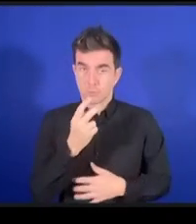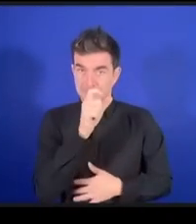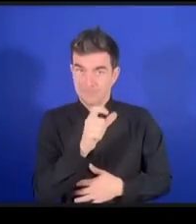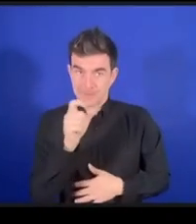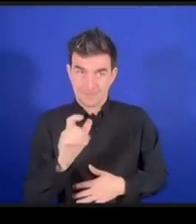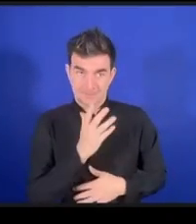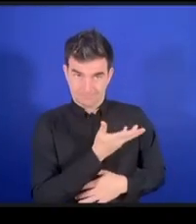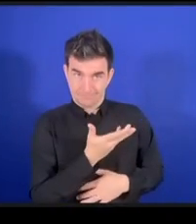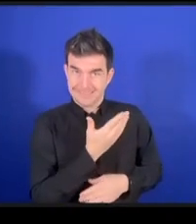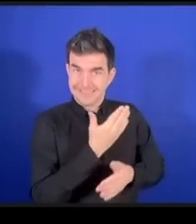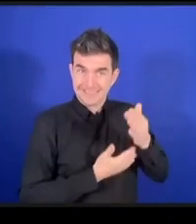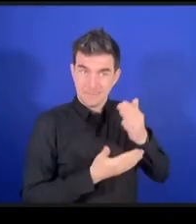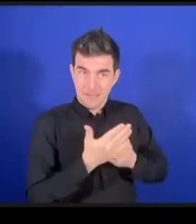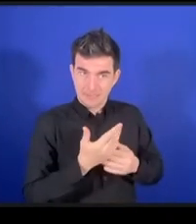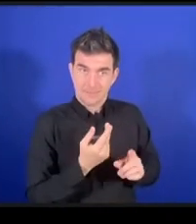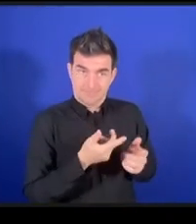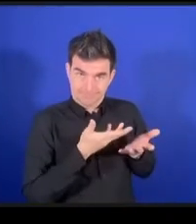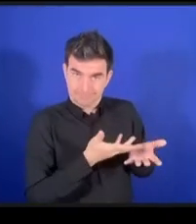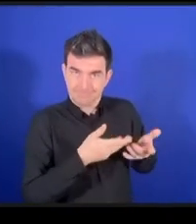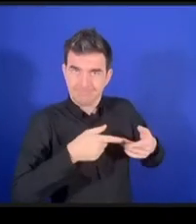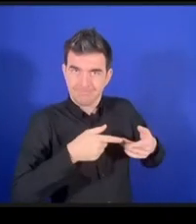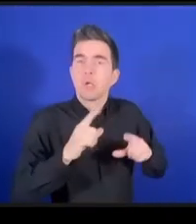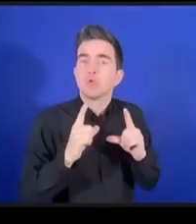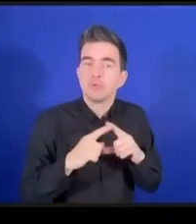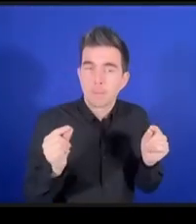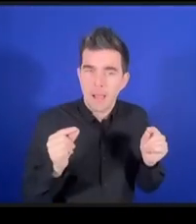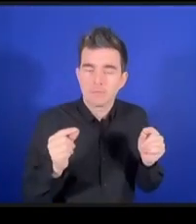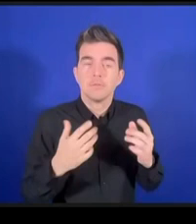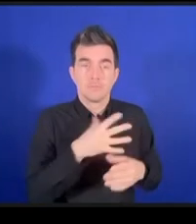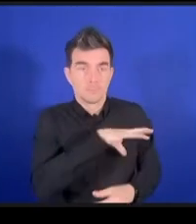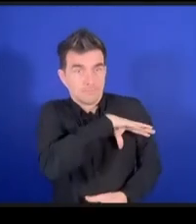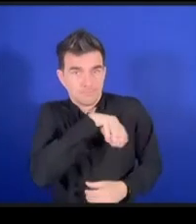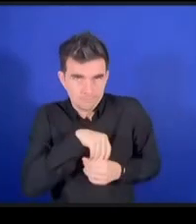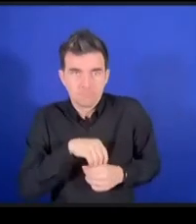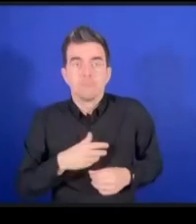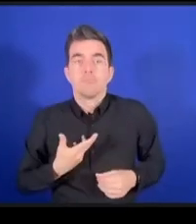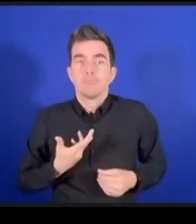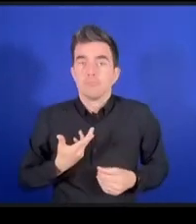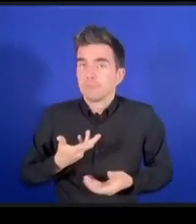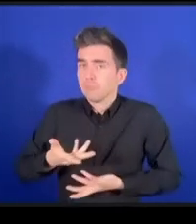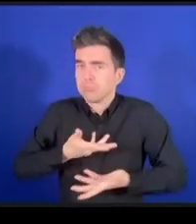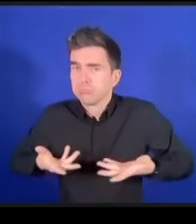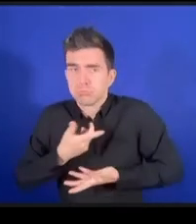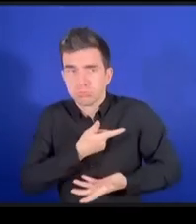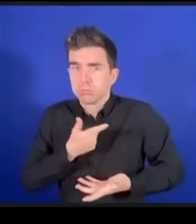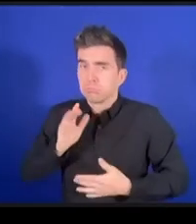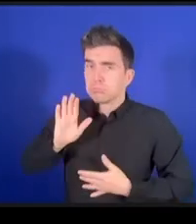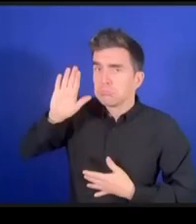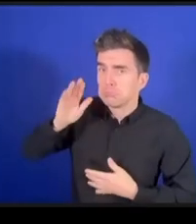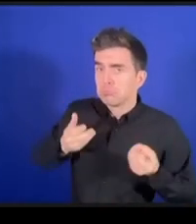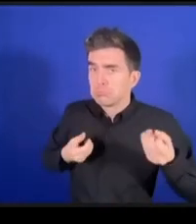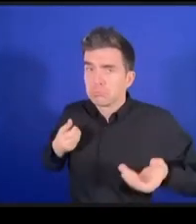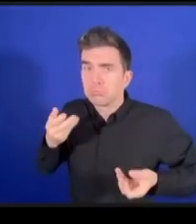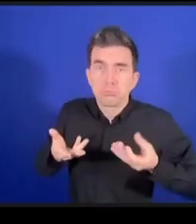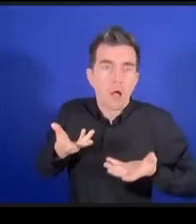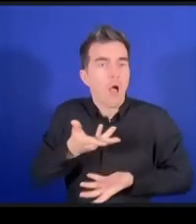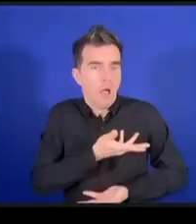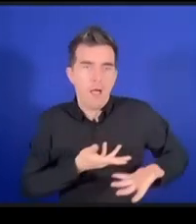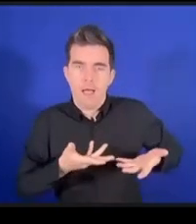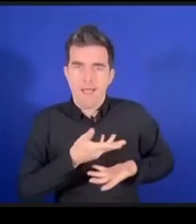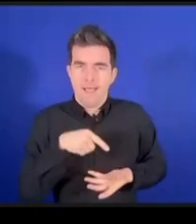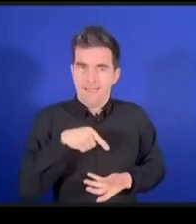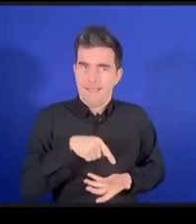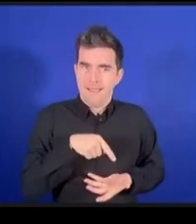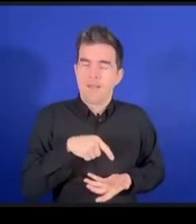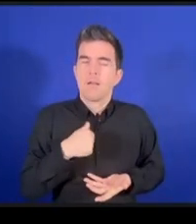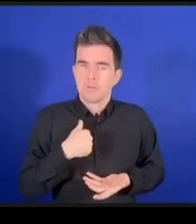внесли вклад в дискуссию и опираясь на